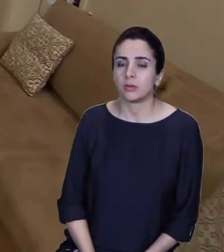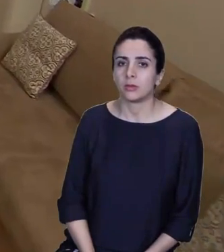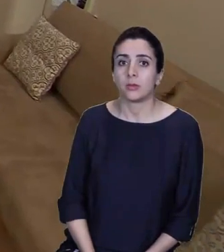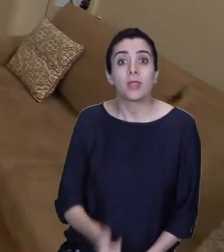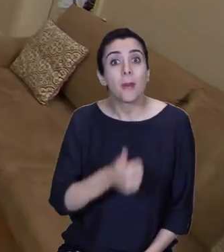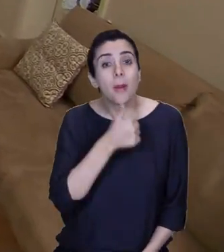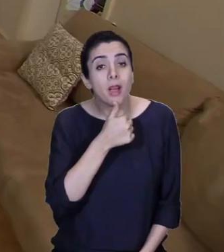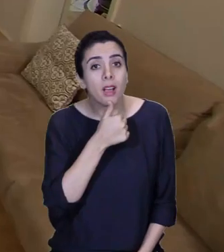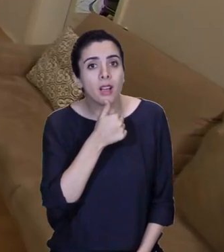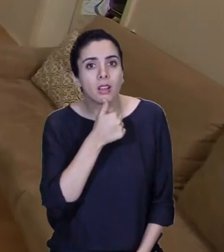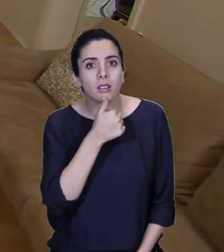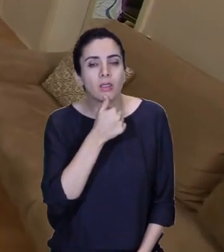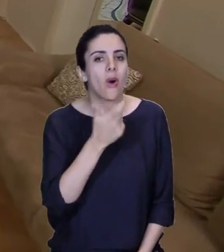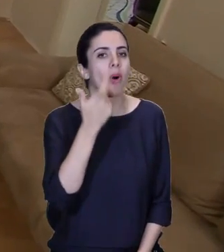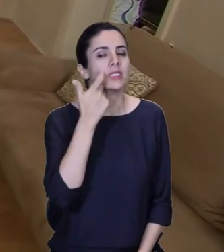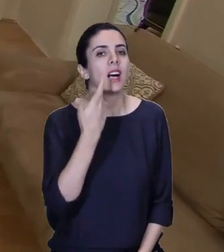Baba.